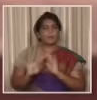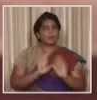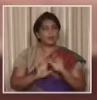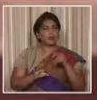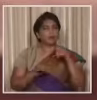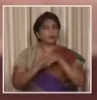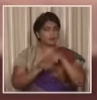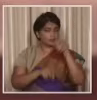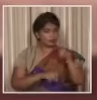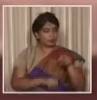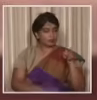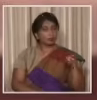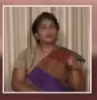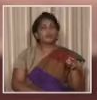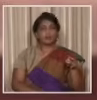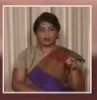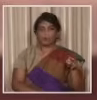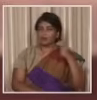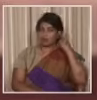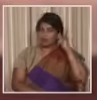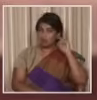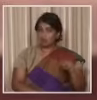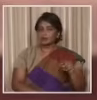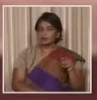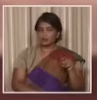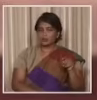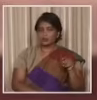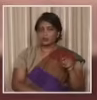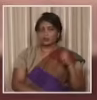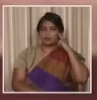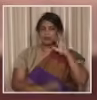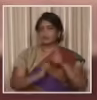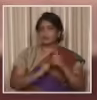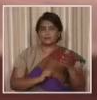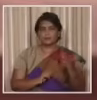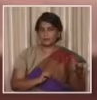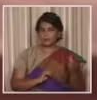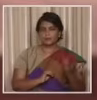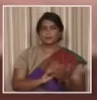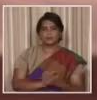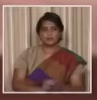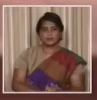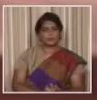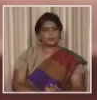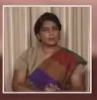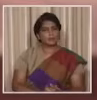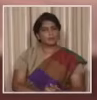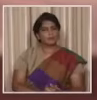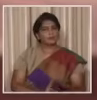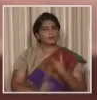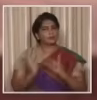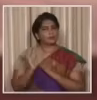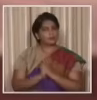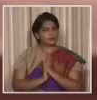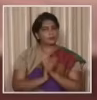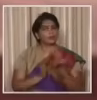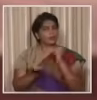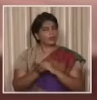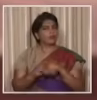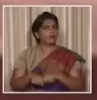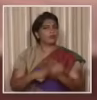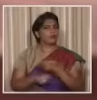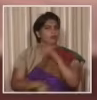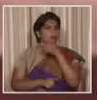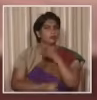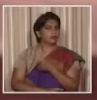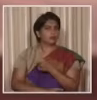පරිපාලනයේ නිලධාරියෙක් සම්බන්ධයෙන් මේ වගේ කටයුතු කරනවා. ඒක විභාග කරන මගේ වරප්‍රසාද කාරණා ඉදිරිපත් කරනවා. මෙතන මේ